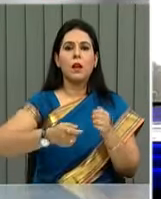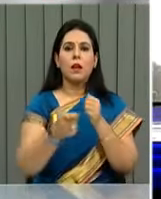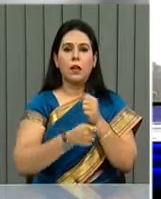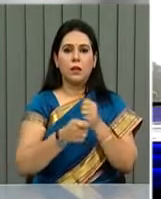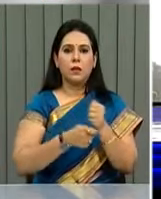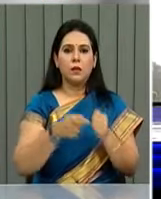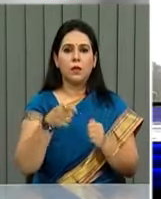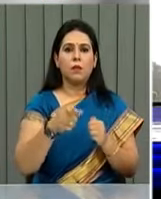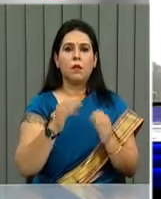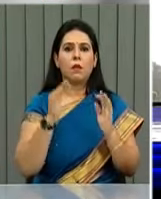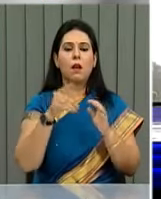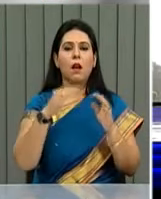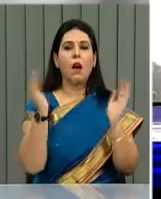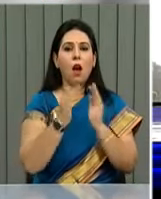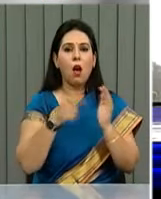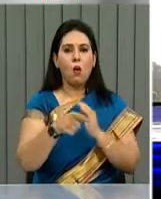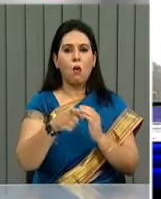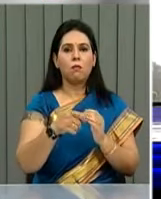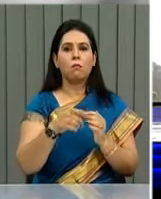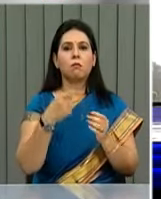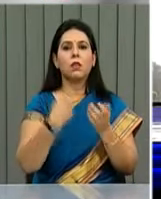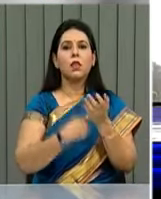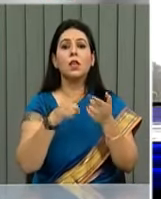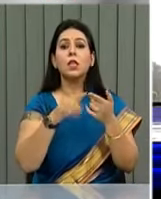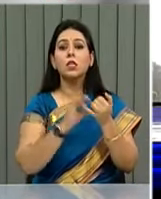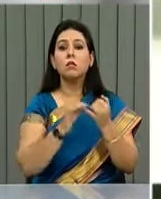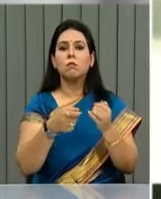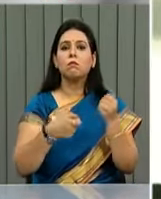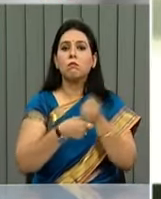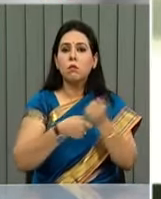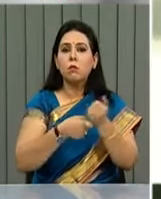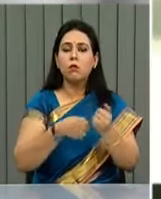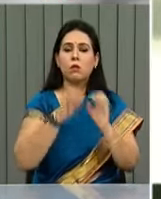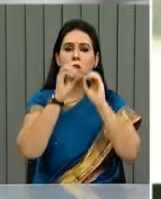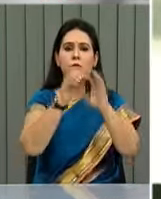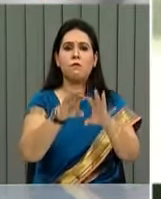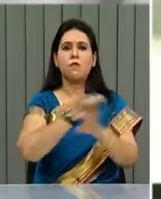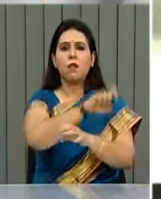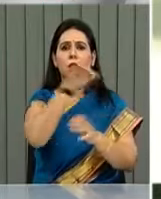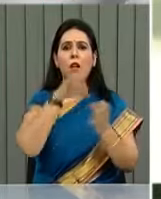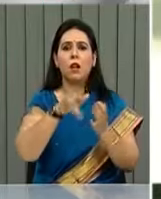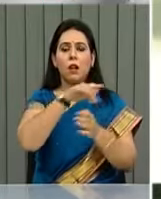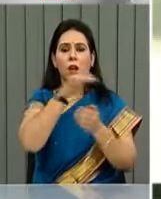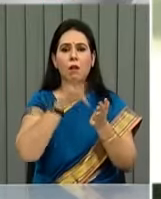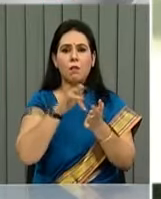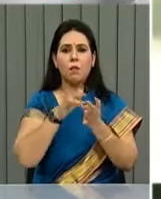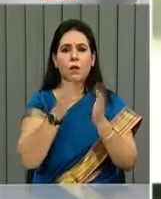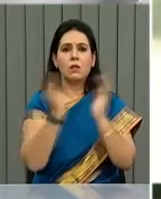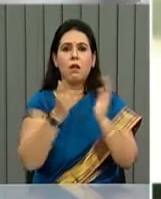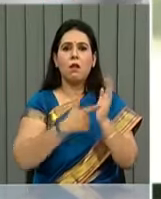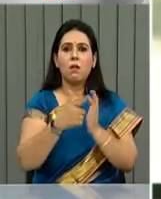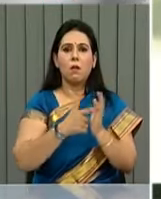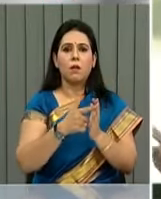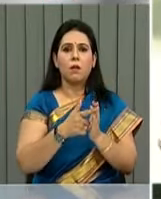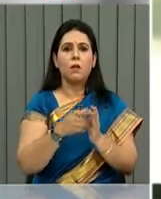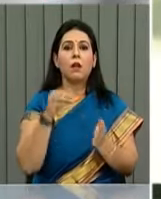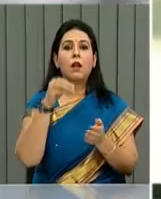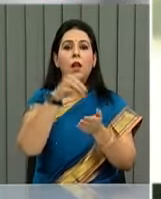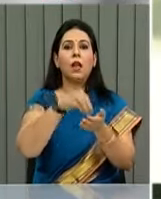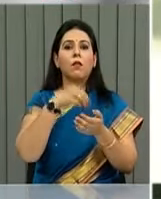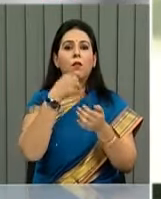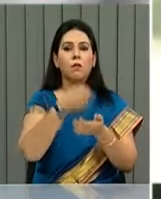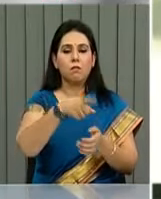में साधन डालने पड़ेंगे। We'll have to pump in resources into the rural areas. वो डालने का तरीका क्या